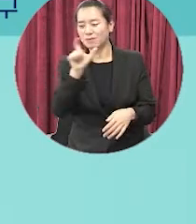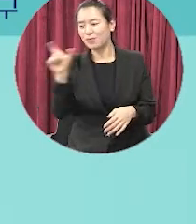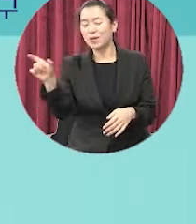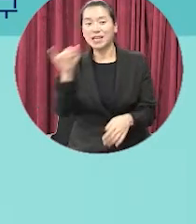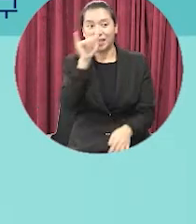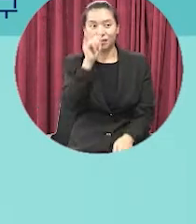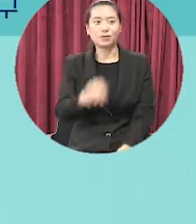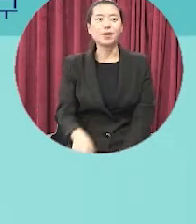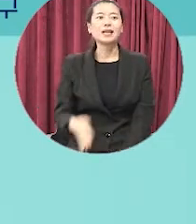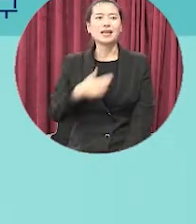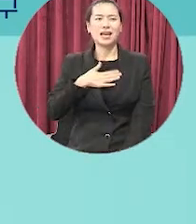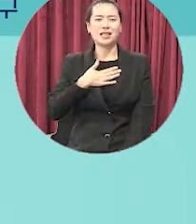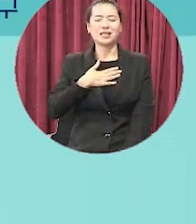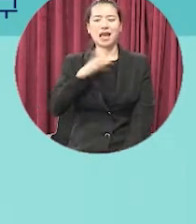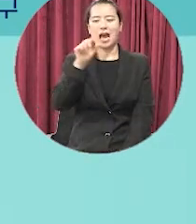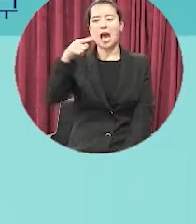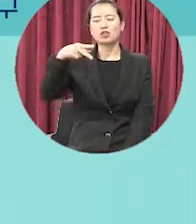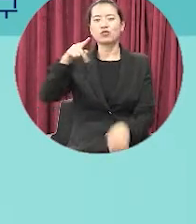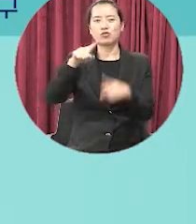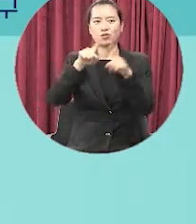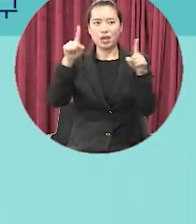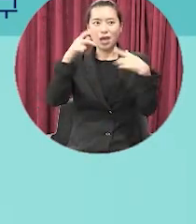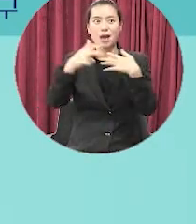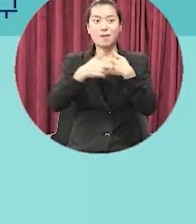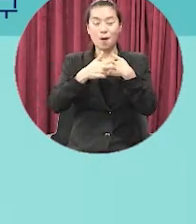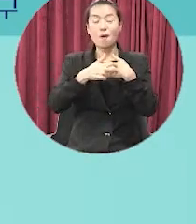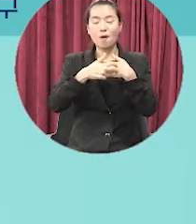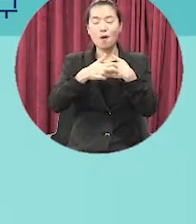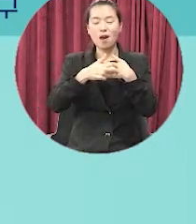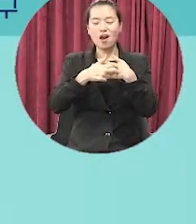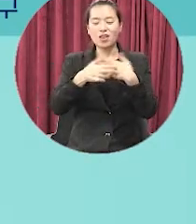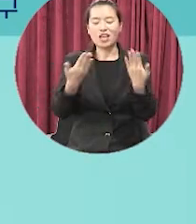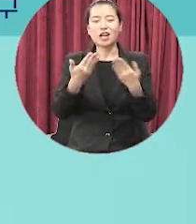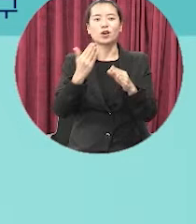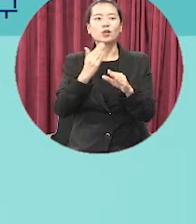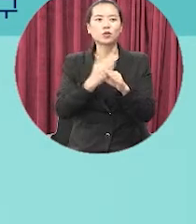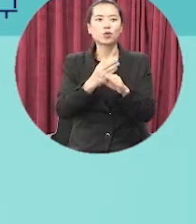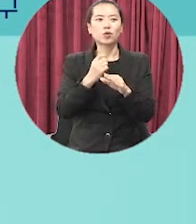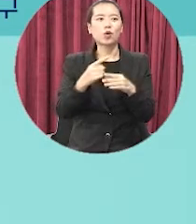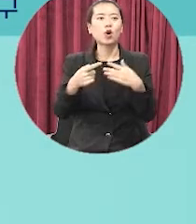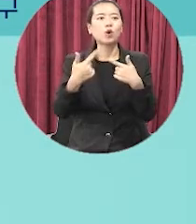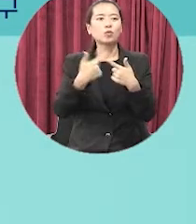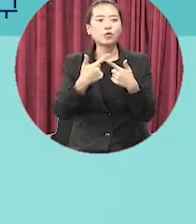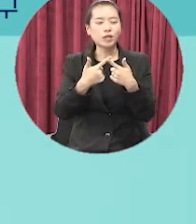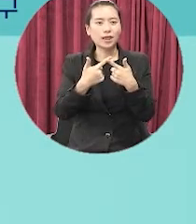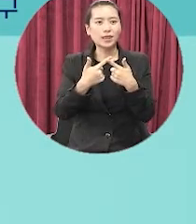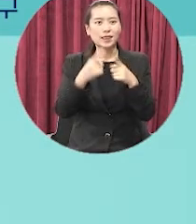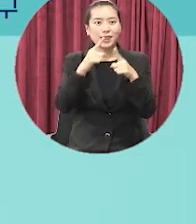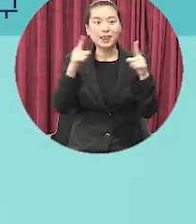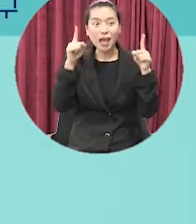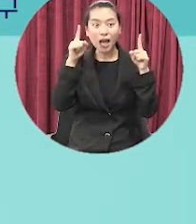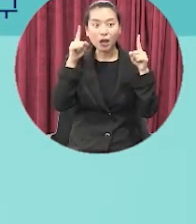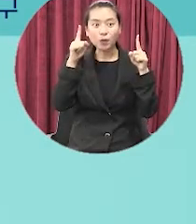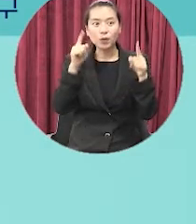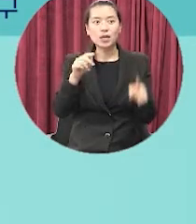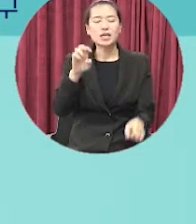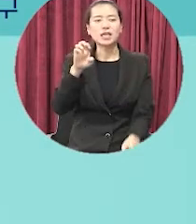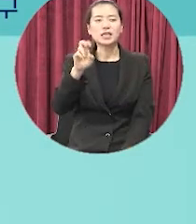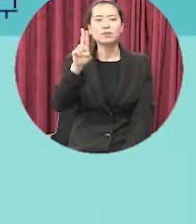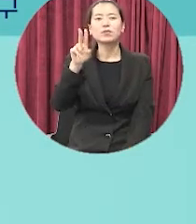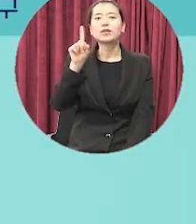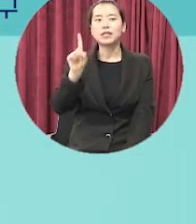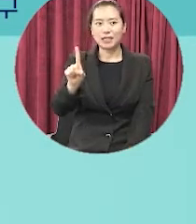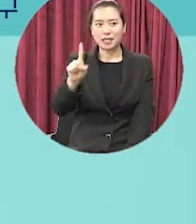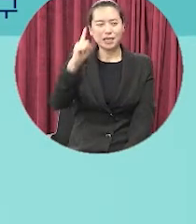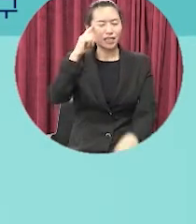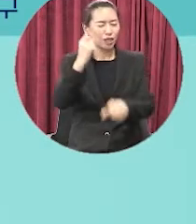개정은 아주대학교병원 소속으로 연구자 유지돼 함께 가입되어 있는 부산대학교병원 cdm 에 대해서 이 vd 즉